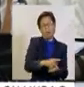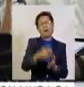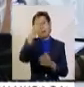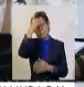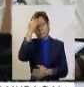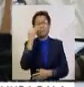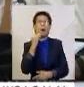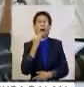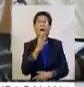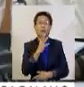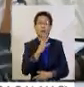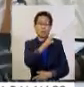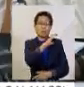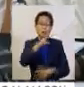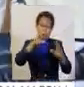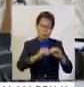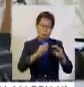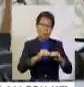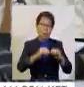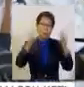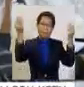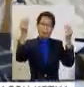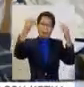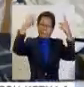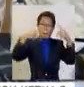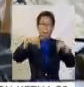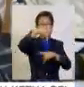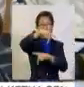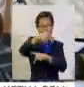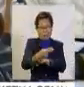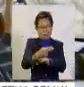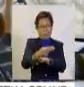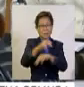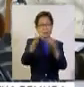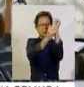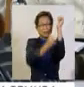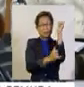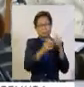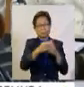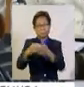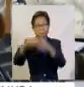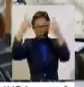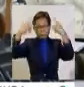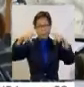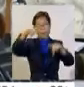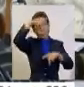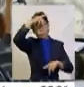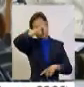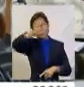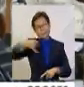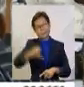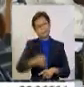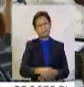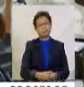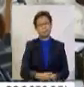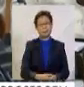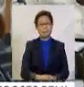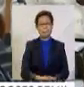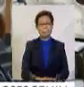Mahathir selepas mempengerusikan mesyuarat Majlis Presiden Pakatan Harapan di Yayasan Kepimpinan Perdana Putrajaya.